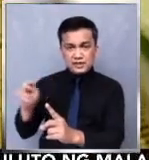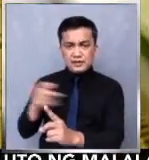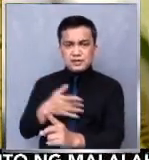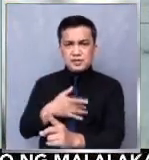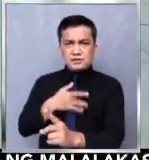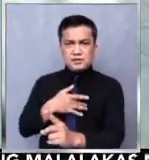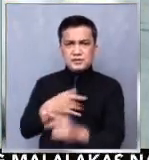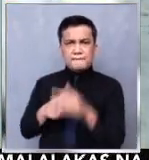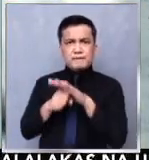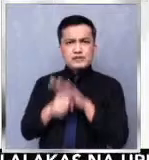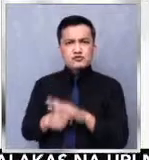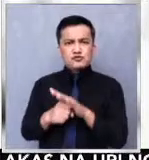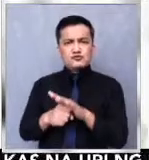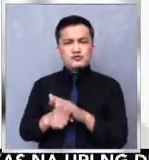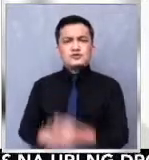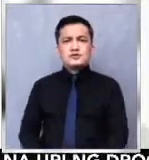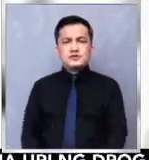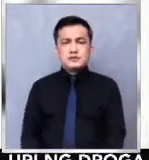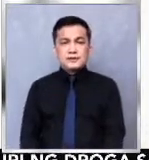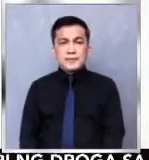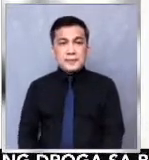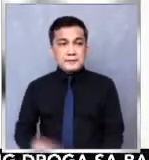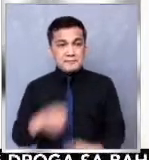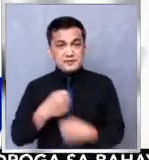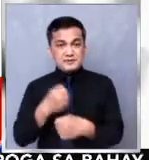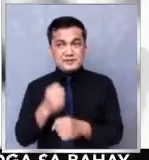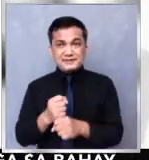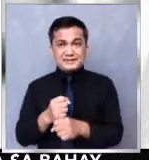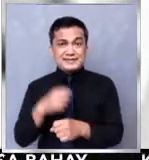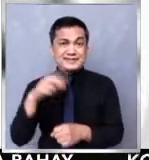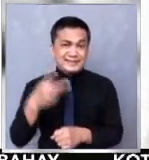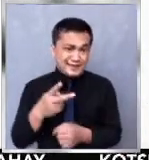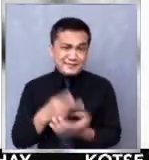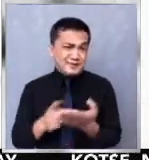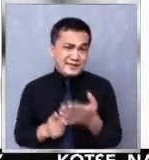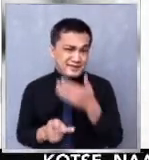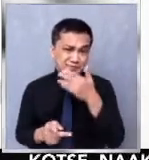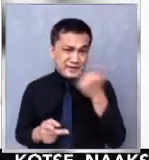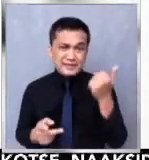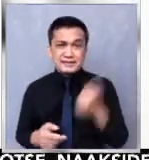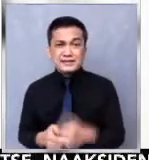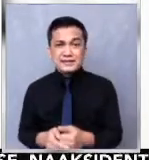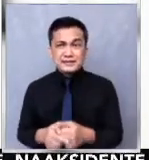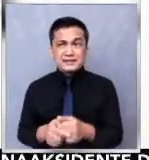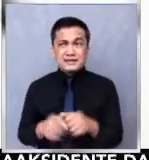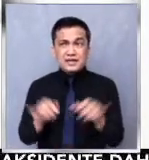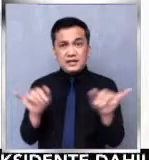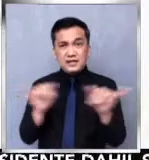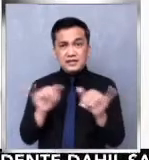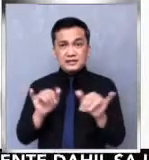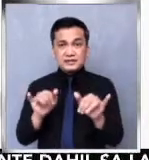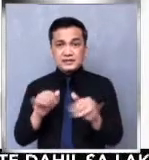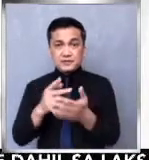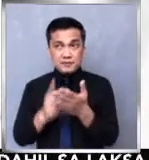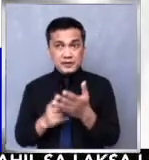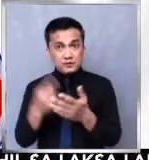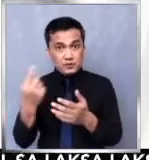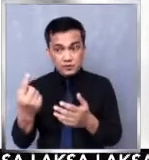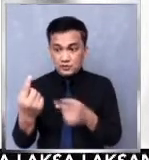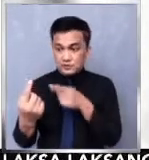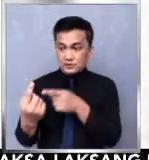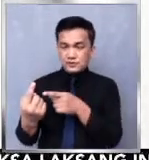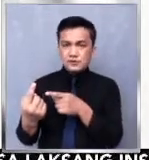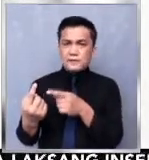have to make the second part better. Like if the part one was so beautiful